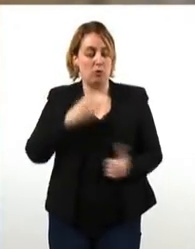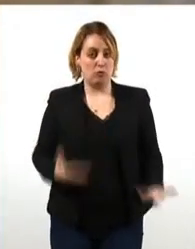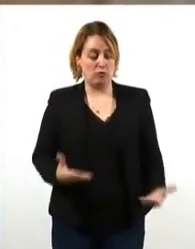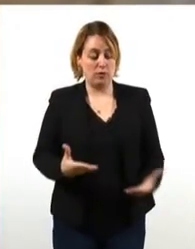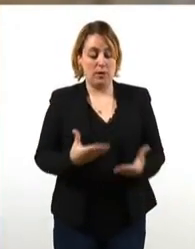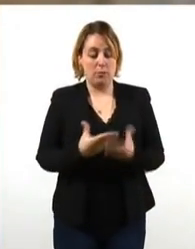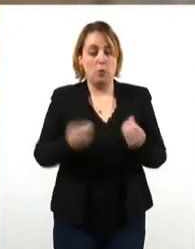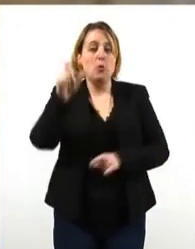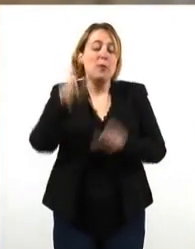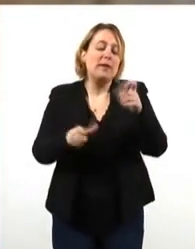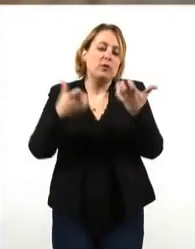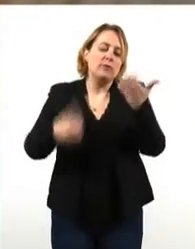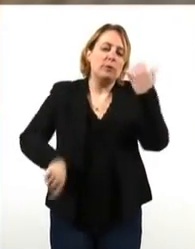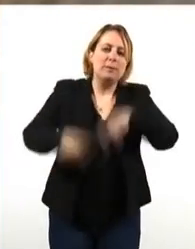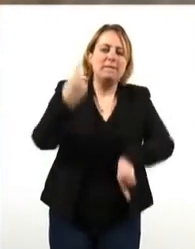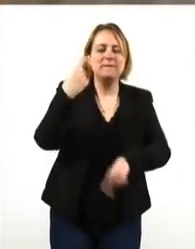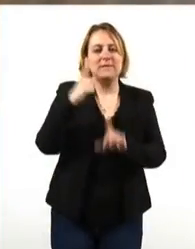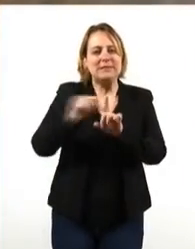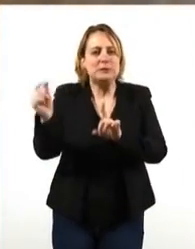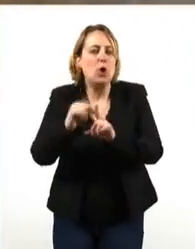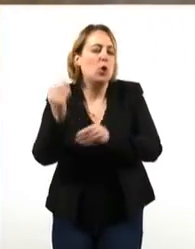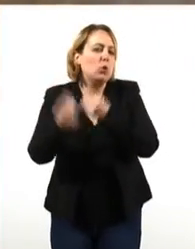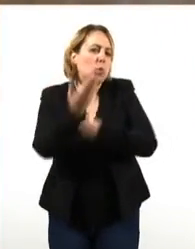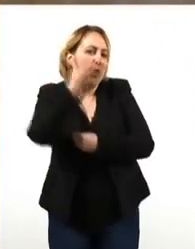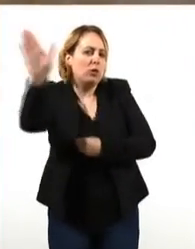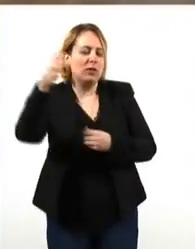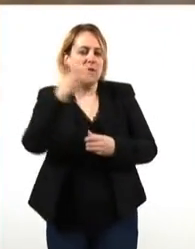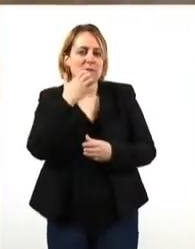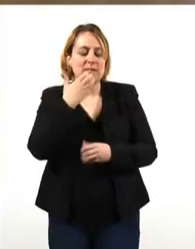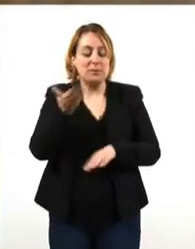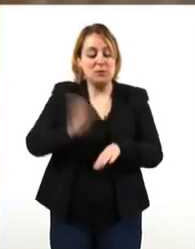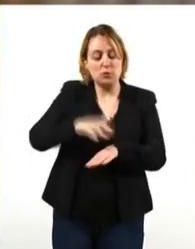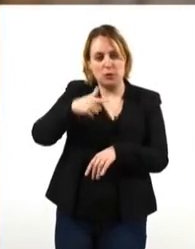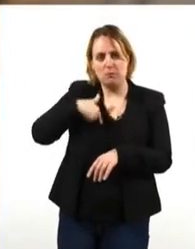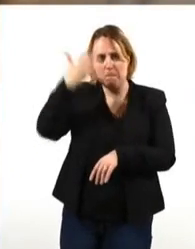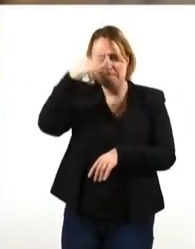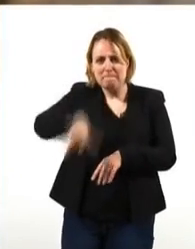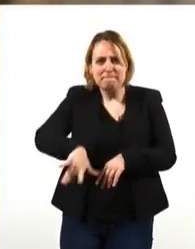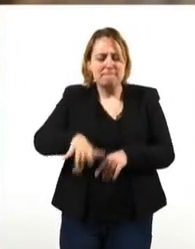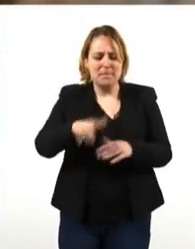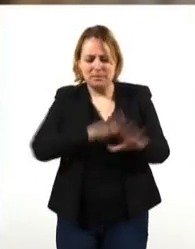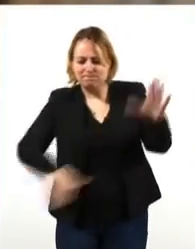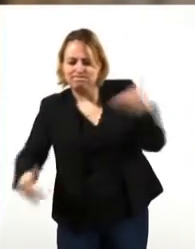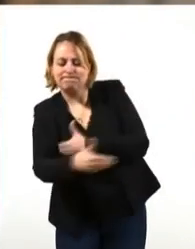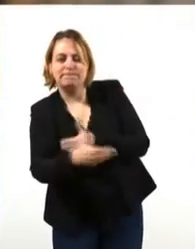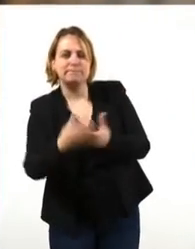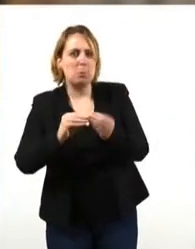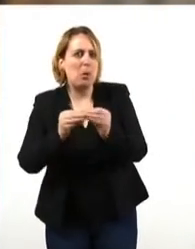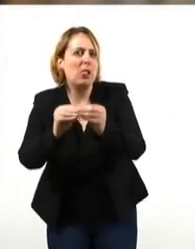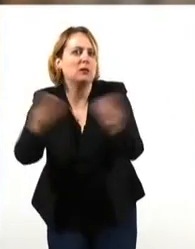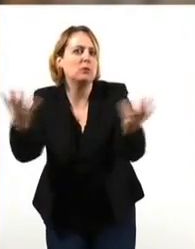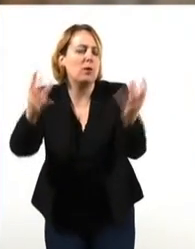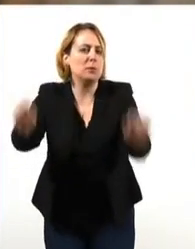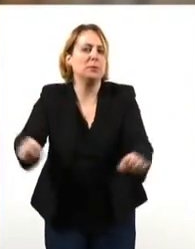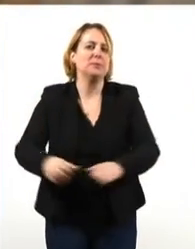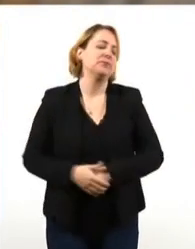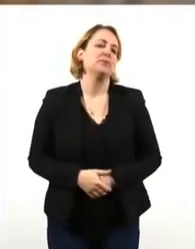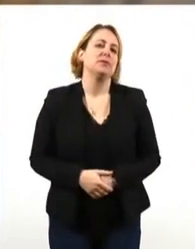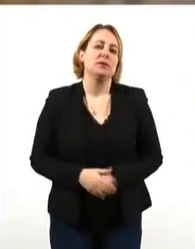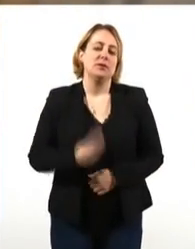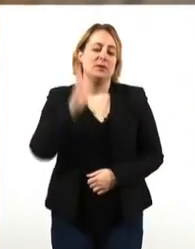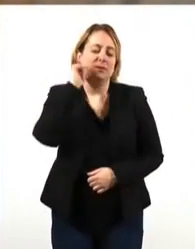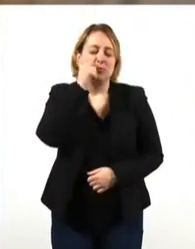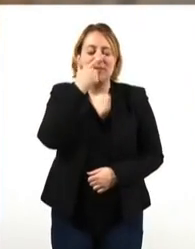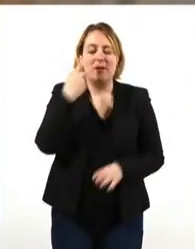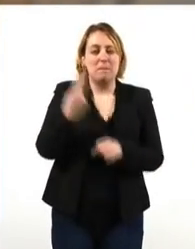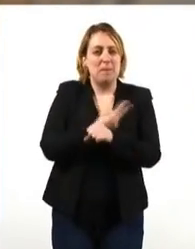être TikTokers, etc., sans forcément connaître les dérives de ce que ça peut engendrer. Donc c'est vrai que ça pourrait être intéressant d'être mis en